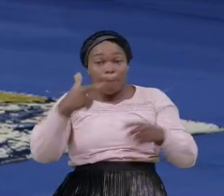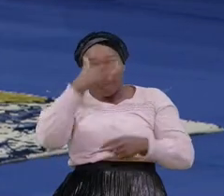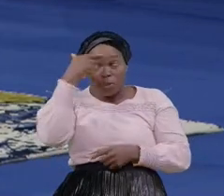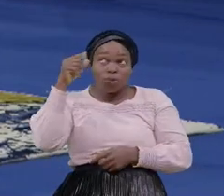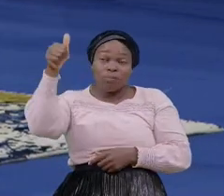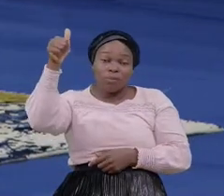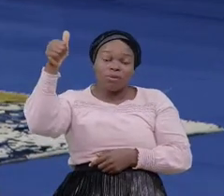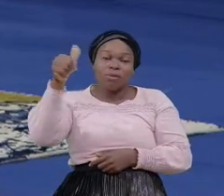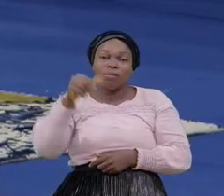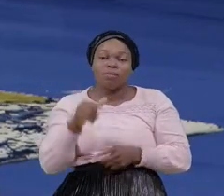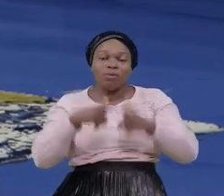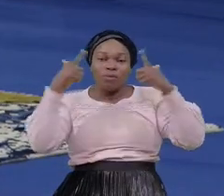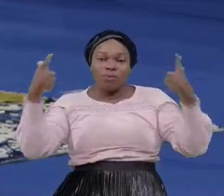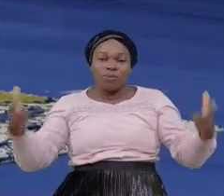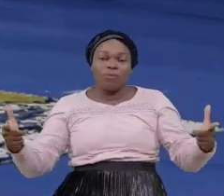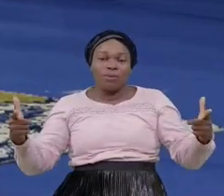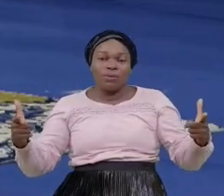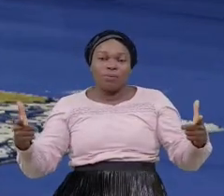grand.